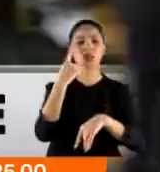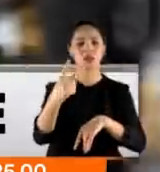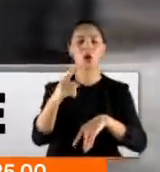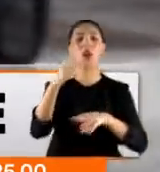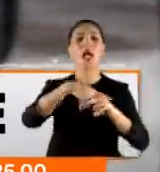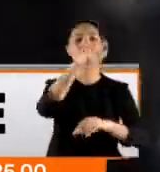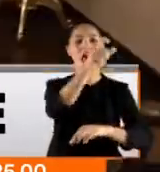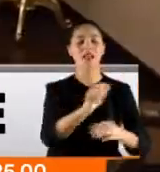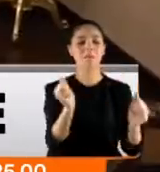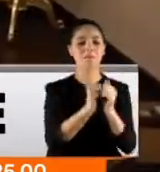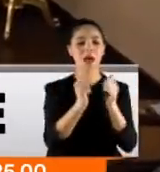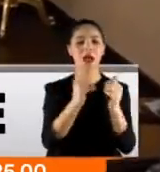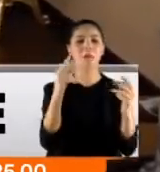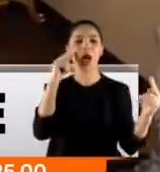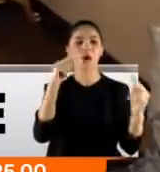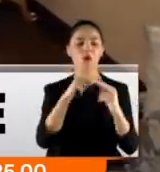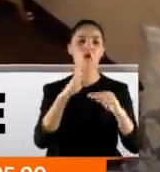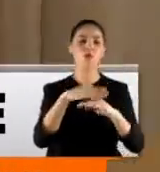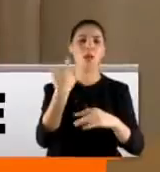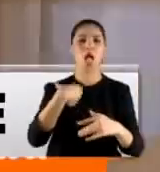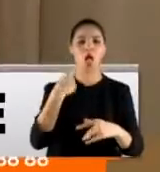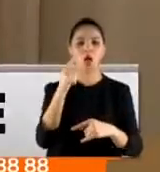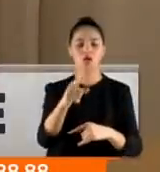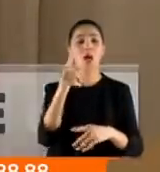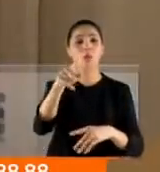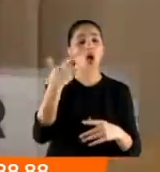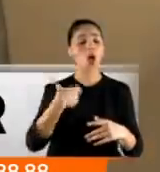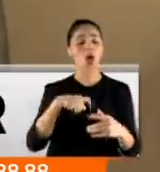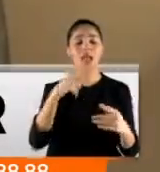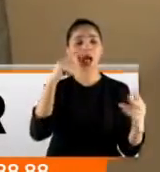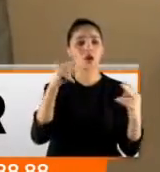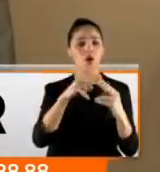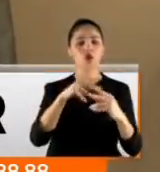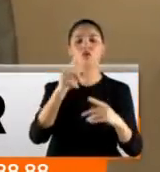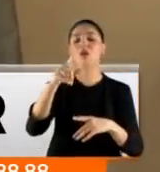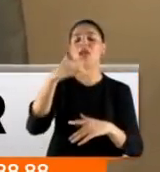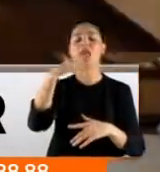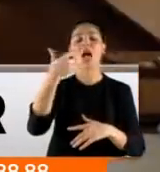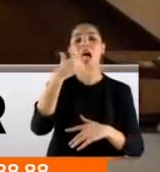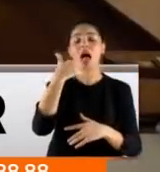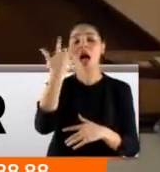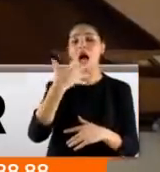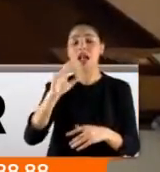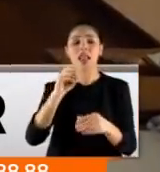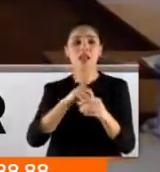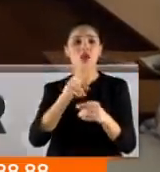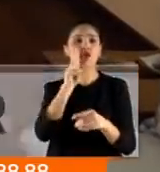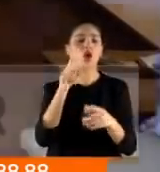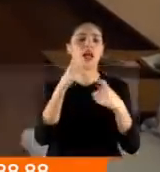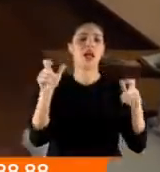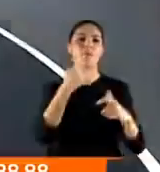Ersin Tatar'la baş başa bir görüşme gerçekleştirdi. Görüşmede Doğu Akdeniz'deki son gelişmeler masaya yatırıldı.